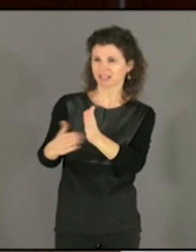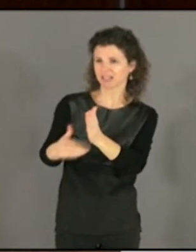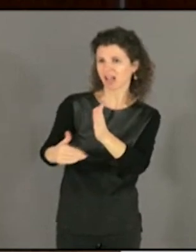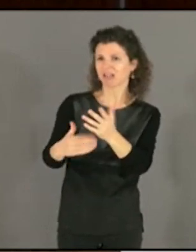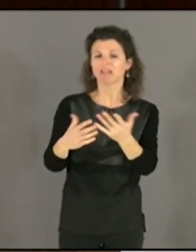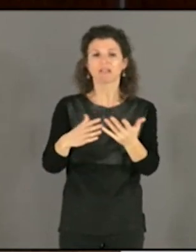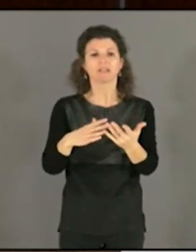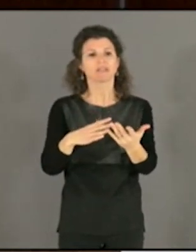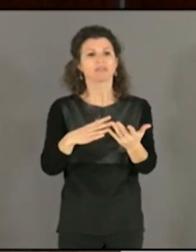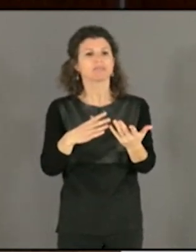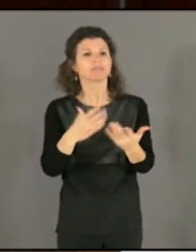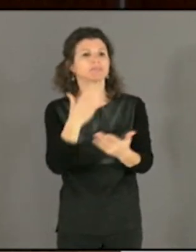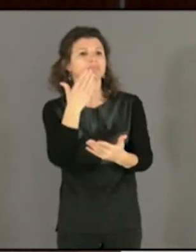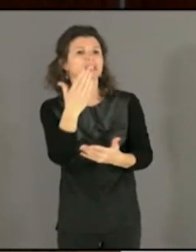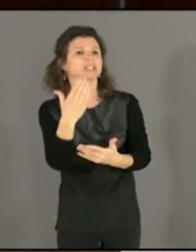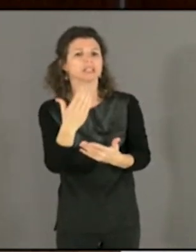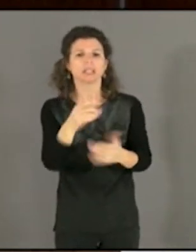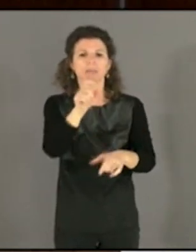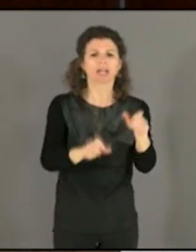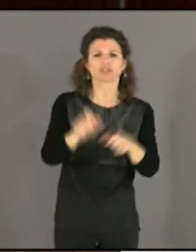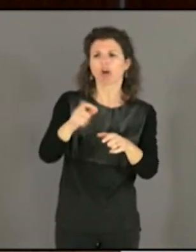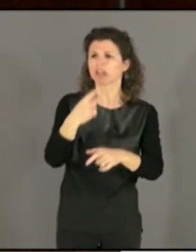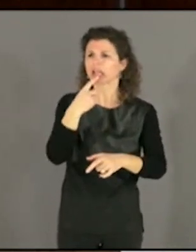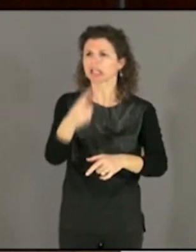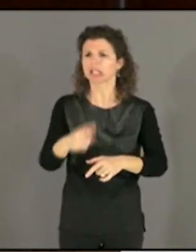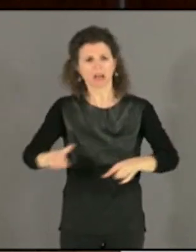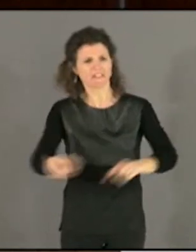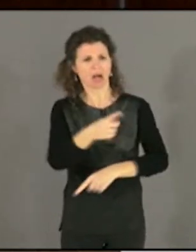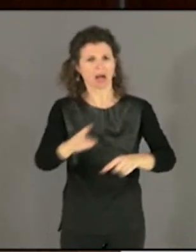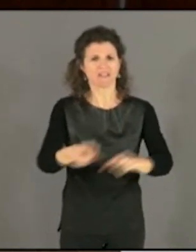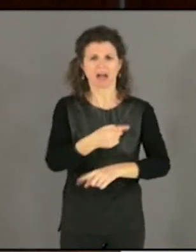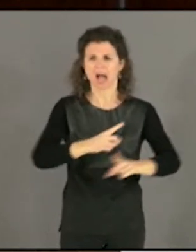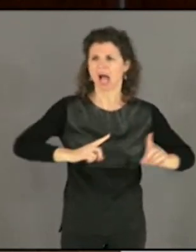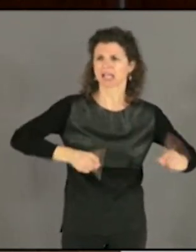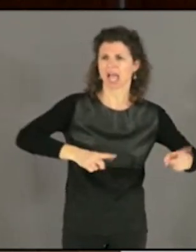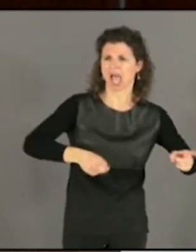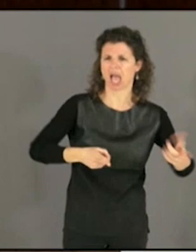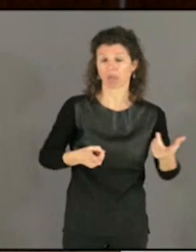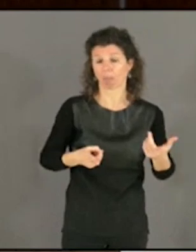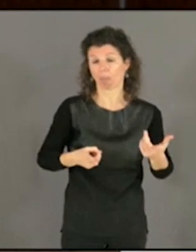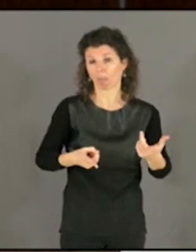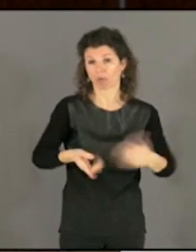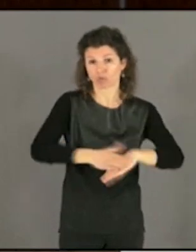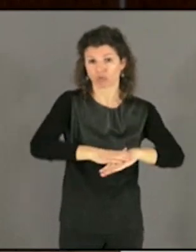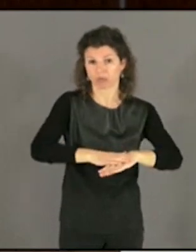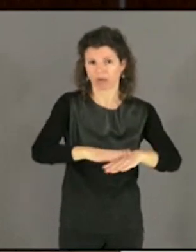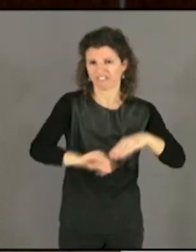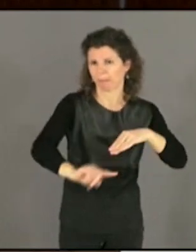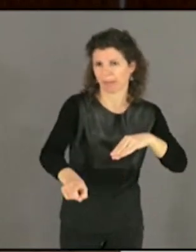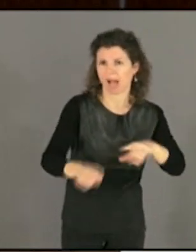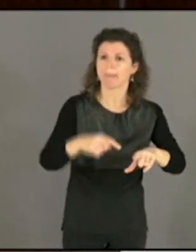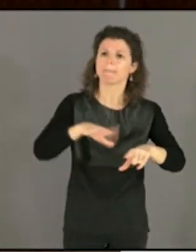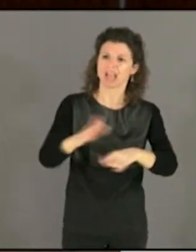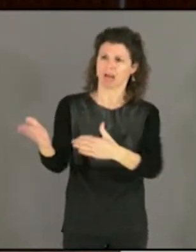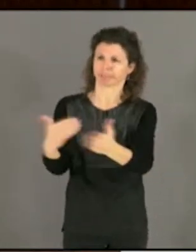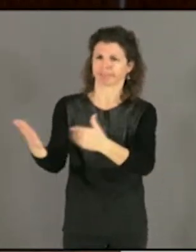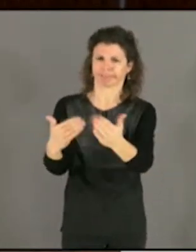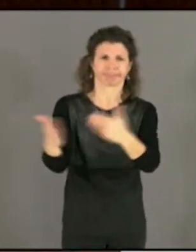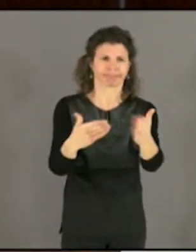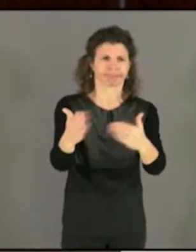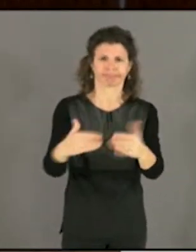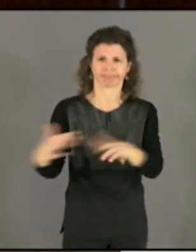des discours va-t-en guerre, qui ne la font jamais, la guerre d'ailleurs, mais qui invitent à chaque fois les